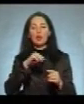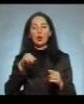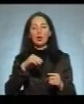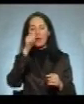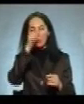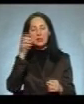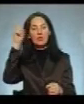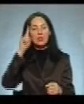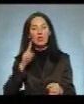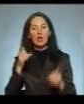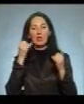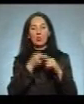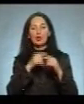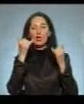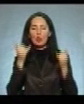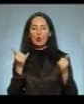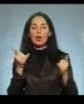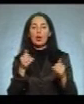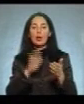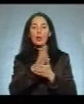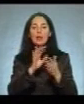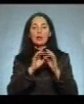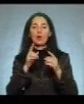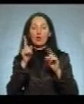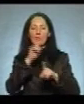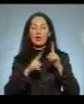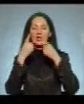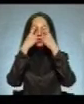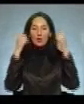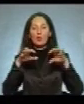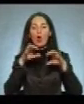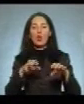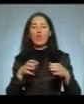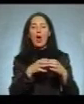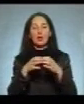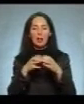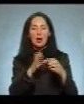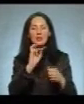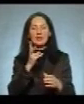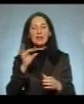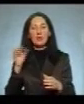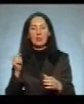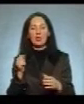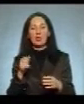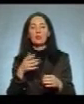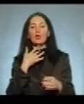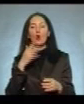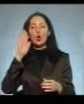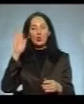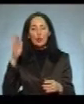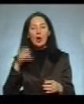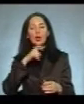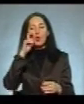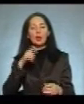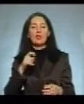на прес-конференції повідомила голова української делегації Оксана Скибінська. Водночас голосувати українські глядачі за